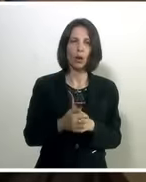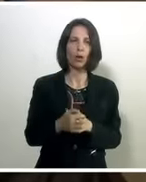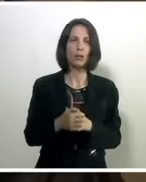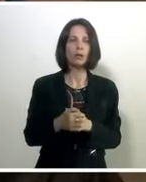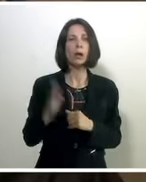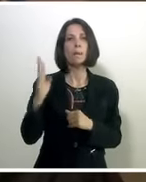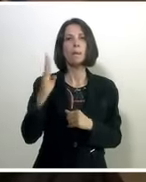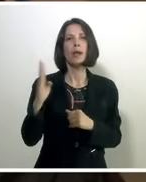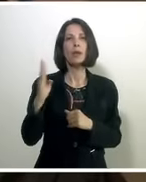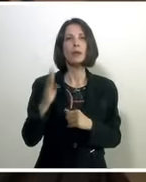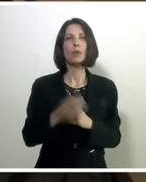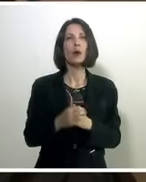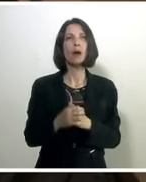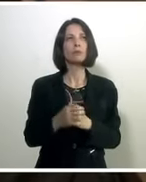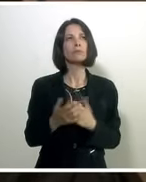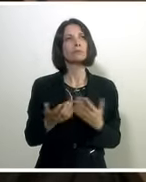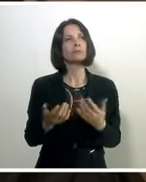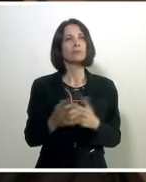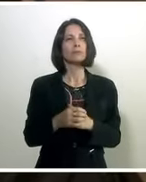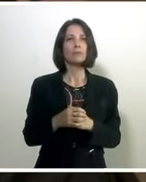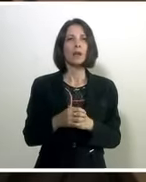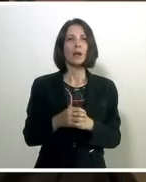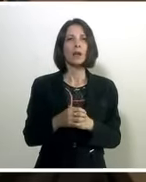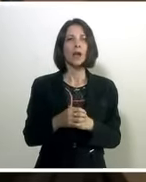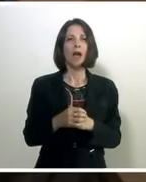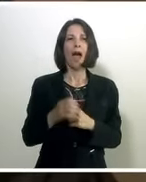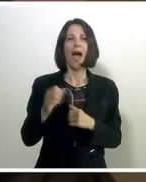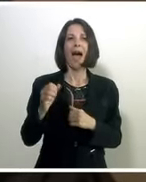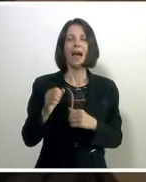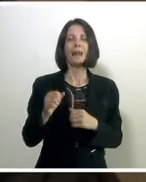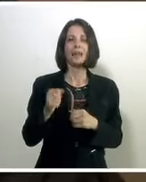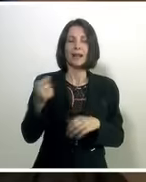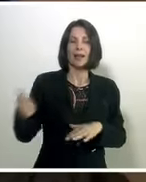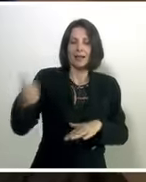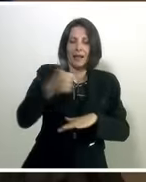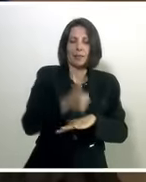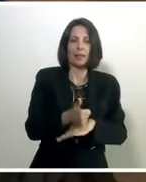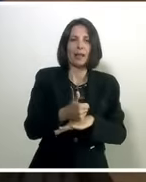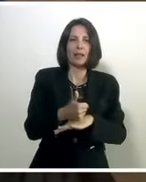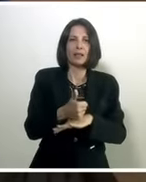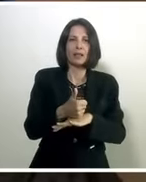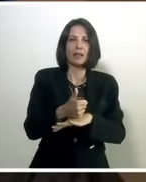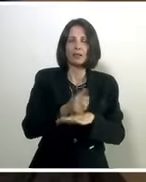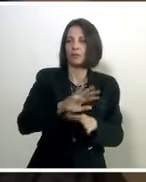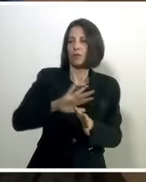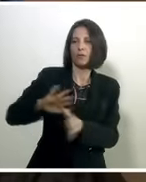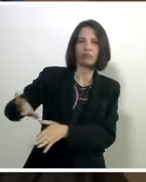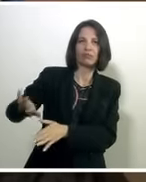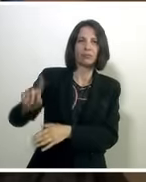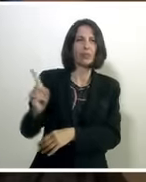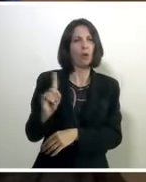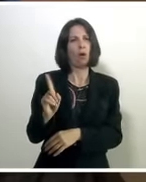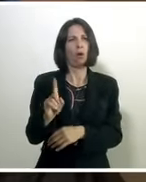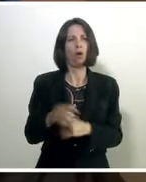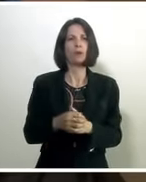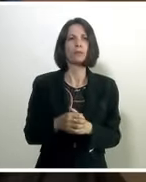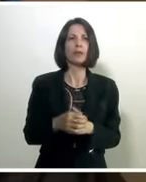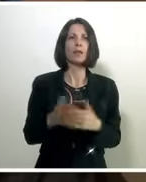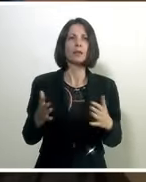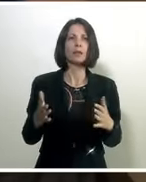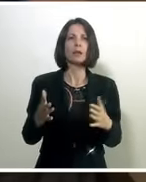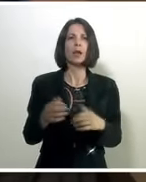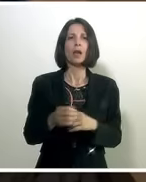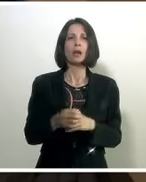più fieramente e rigidamente anticapitalistica è certamente critico nei confronti di questo modo di produzione